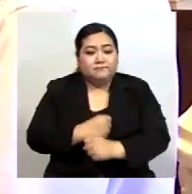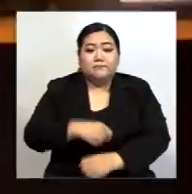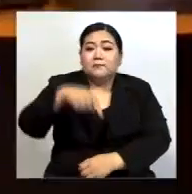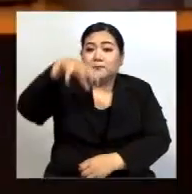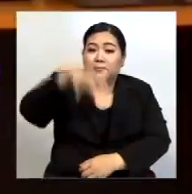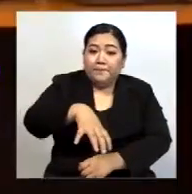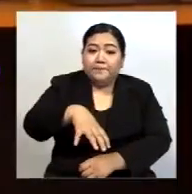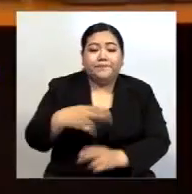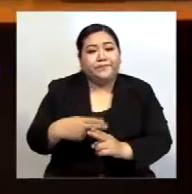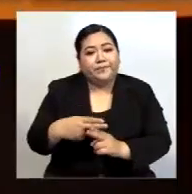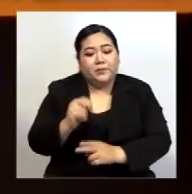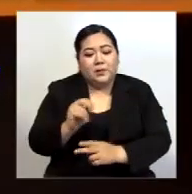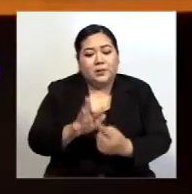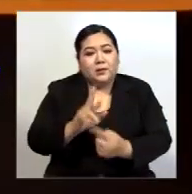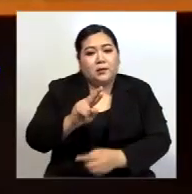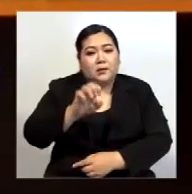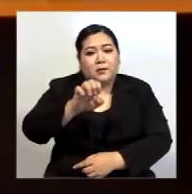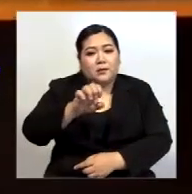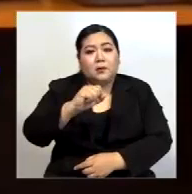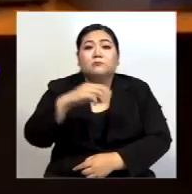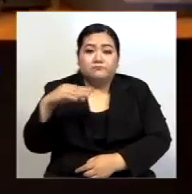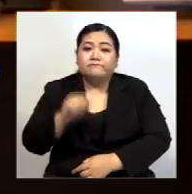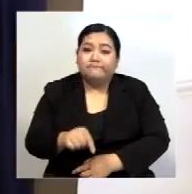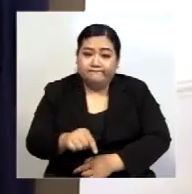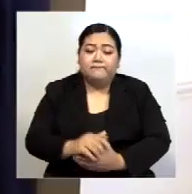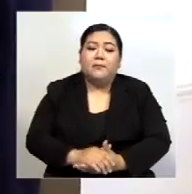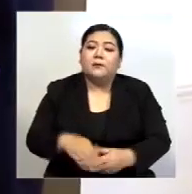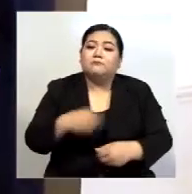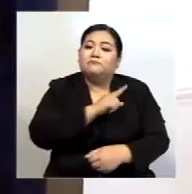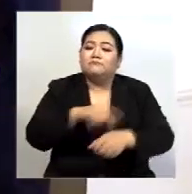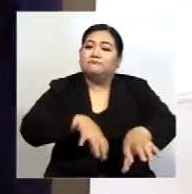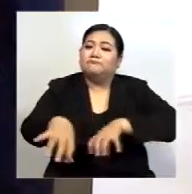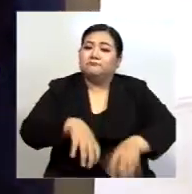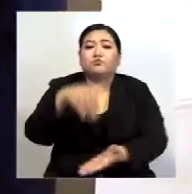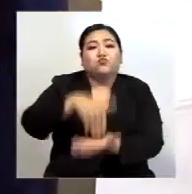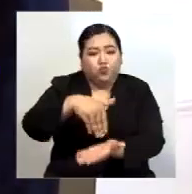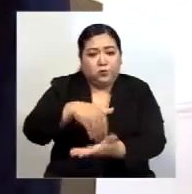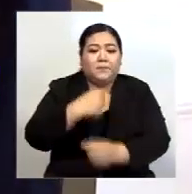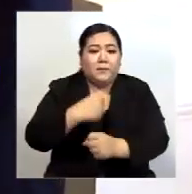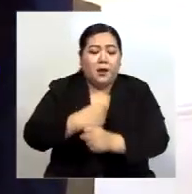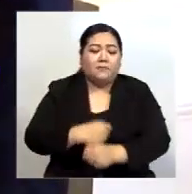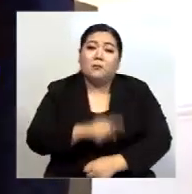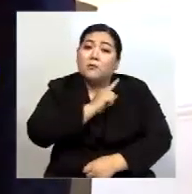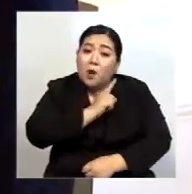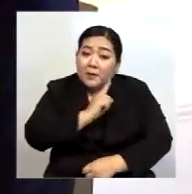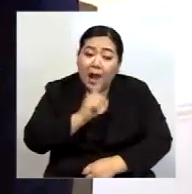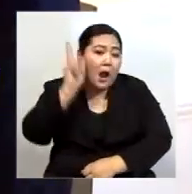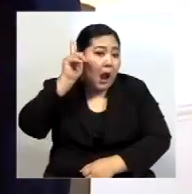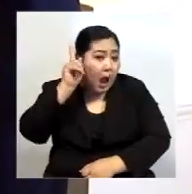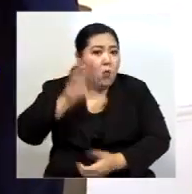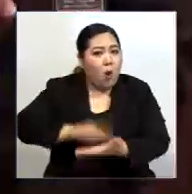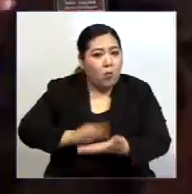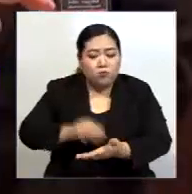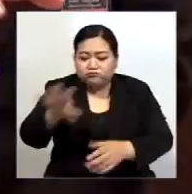นารีสโมสรเป็นศูนย์ปฏิบัติการโดยคุณวิษณุบอกนะครับว่าศูนย์นี้เนี่ยนะฮะจะทำหน้าที่ประสานงานรับข้อมูลจ